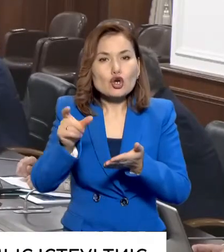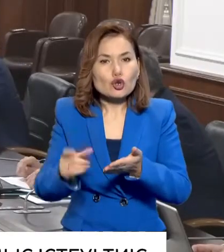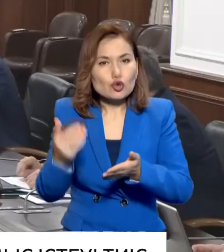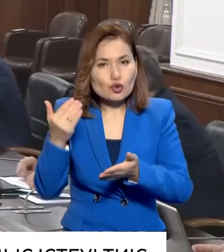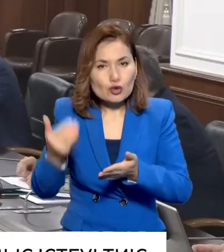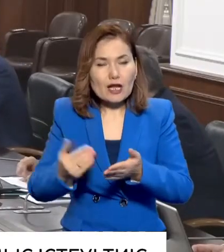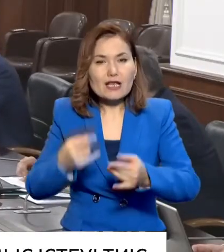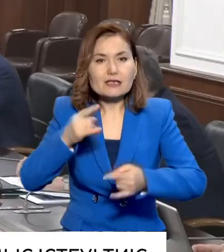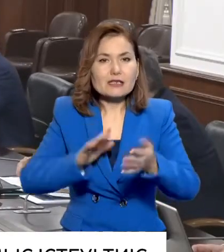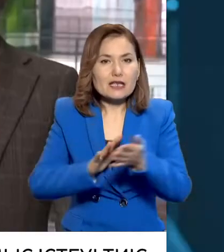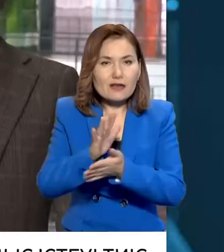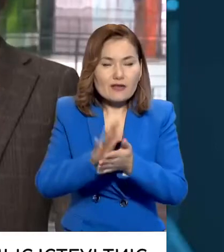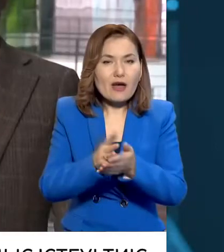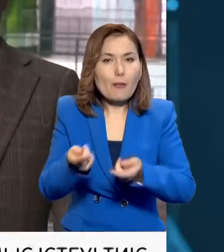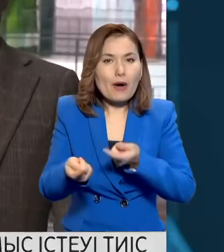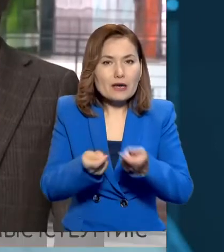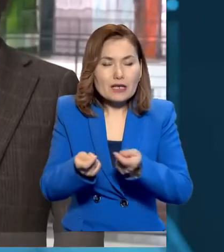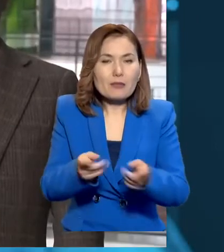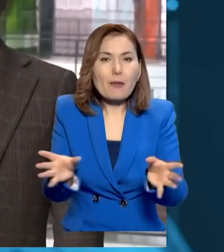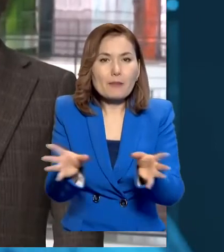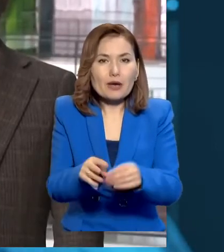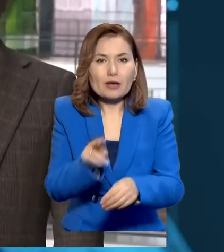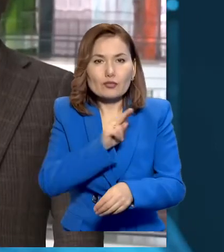қабылдауымыз қажет, деді. Студия.